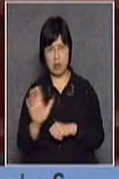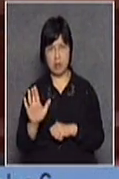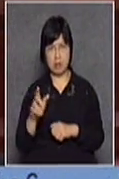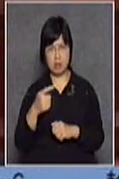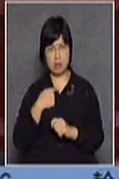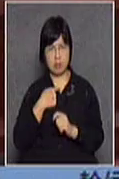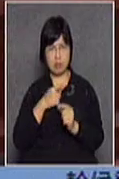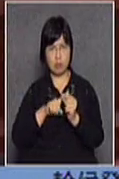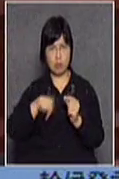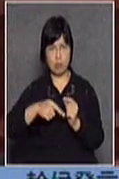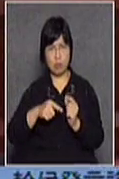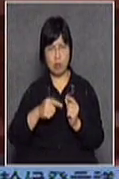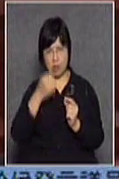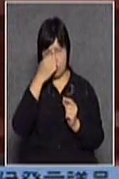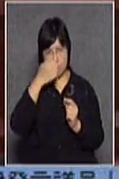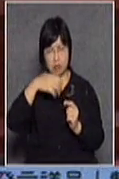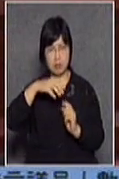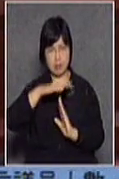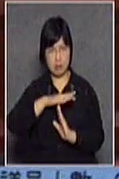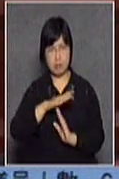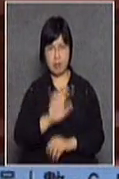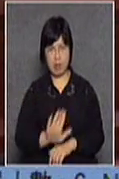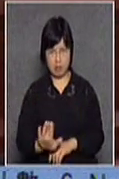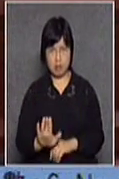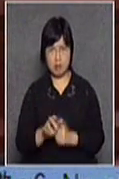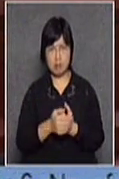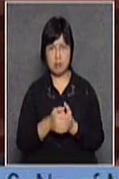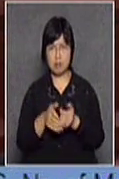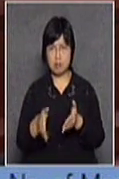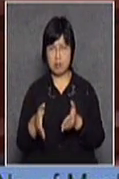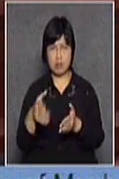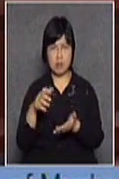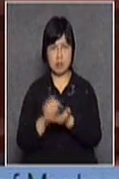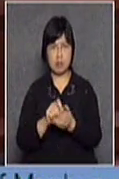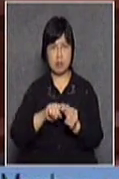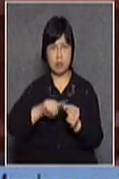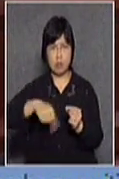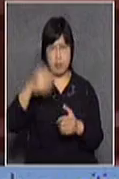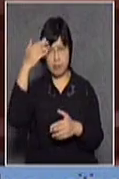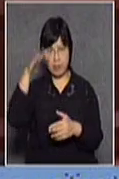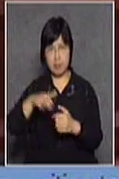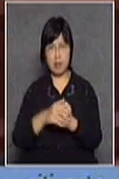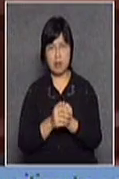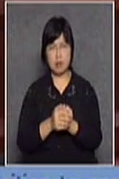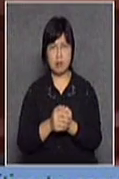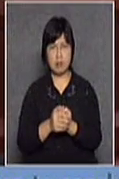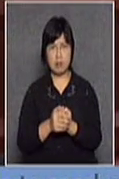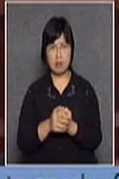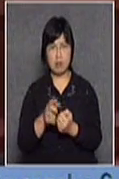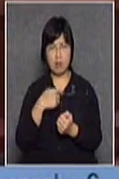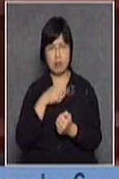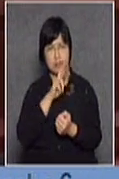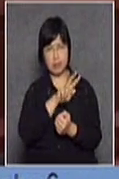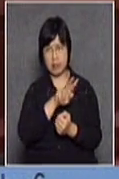瘓香港咧，我對佔領中環的理解咧，係基於我睇到一